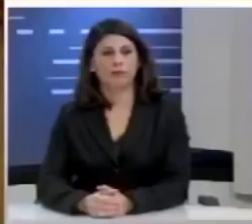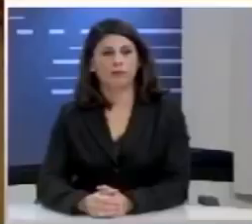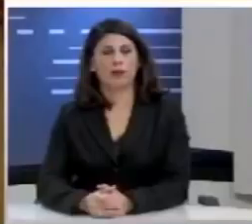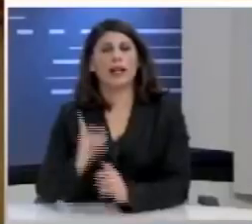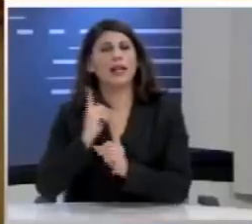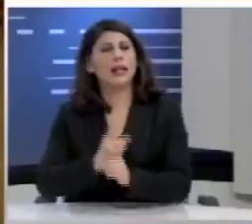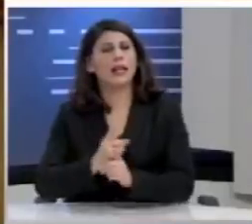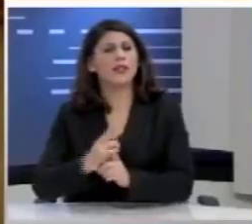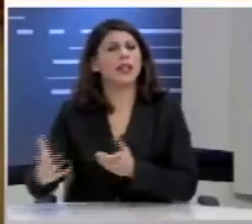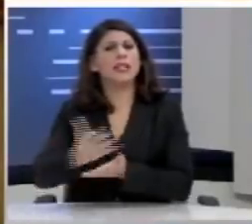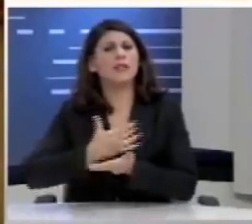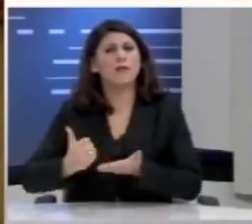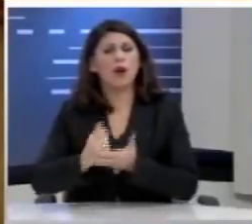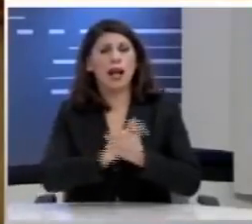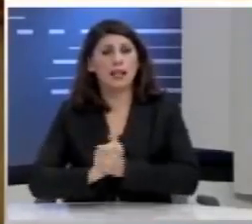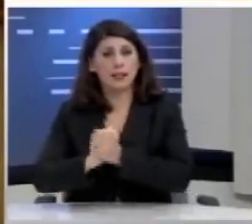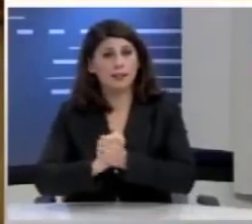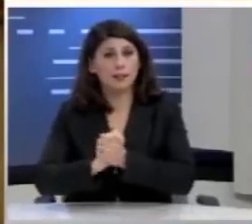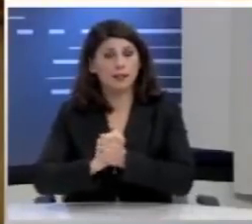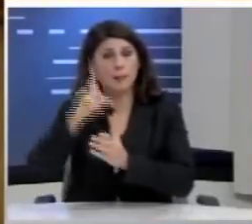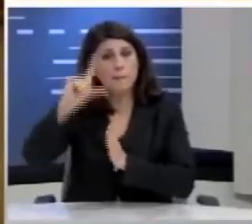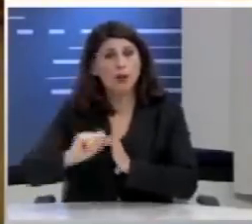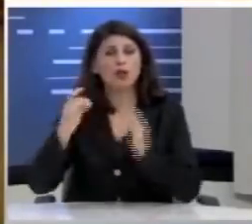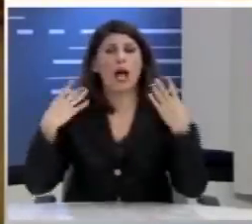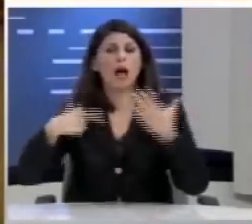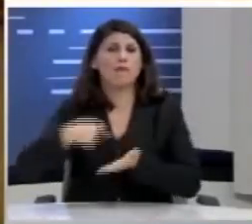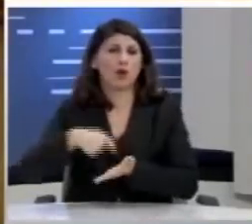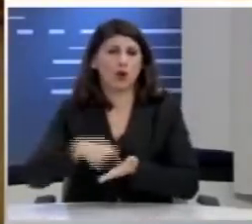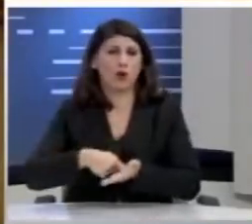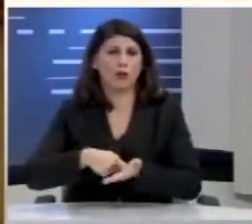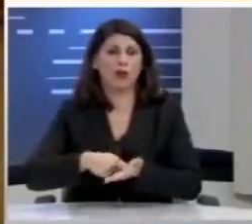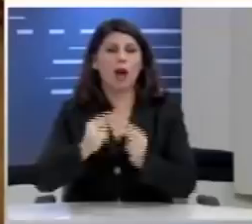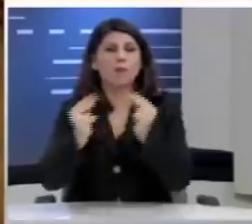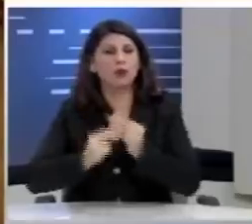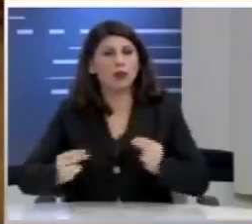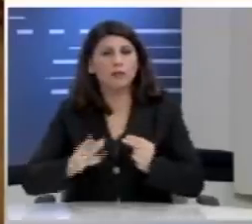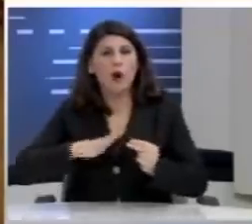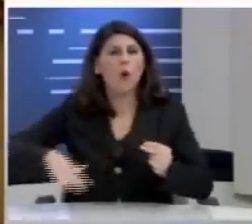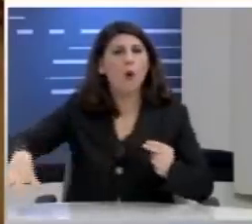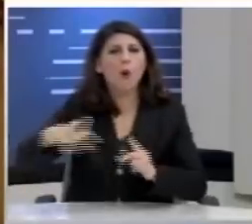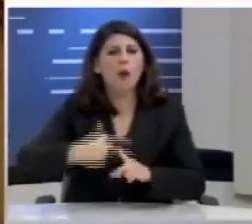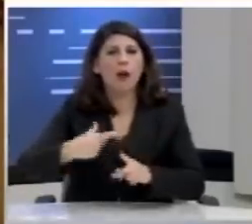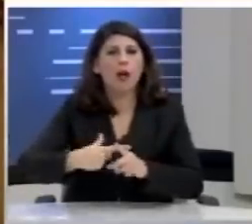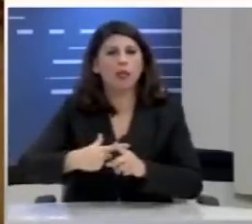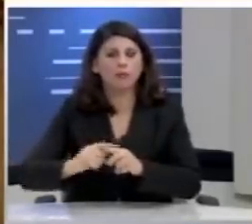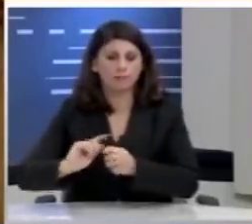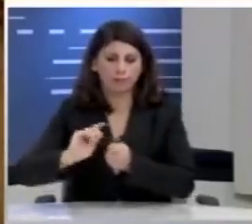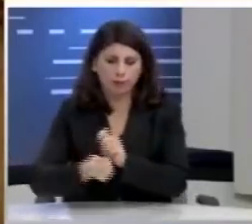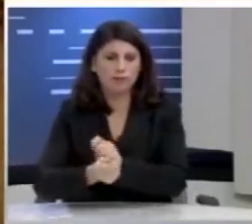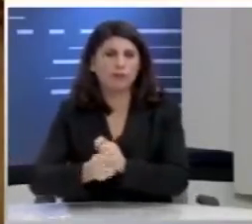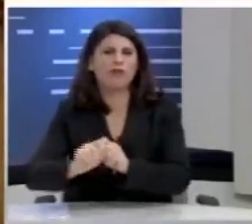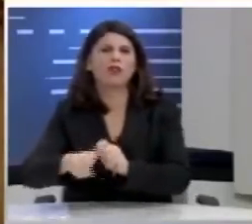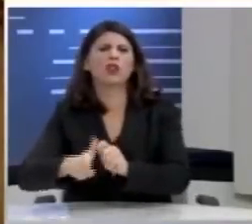και μειώσατε το αφορολόγητο, φτωχοποιώντας τον ελληνικό λαό. Πολλαπλασιάσατε τη φορολογία των